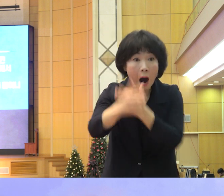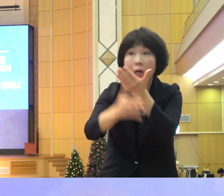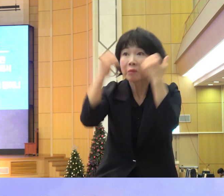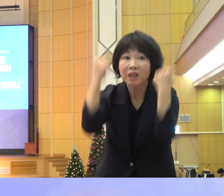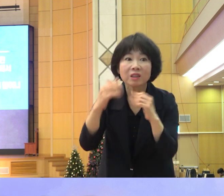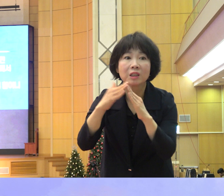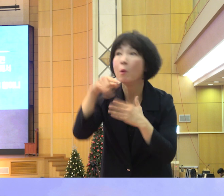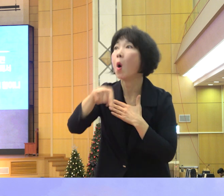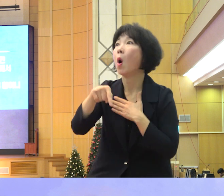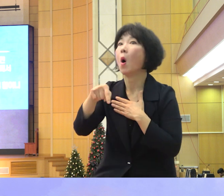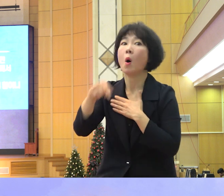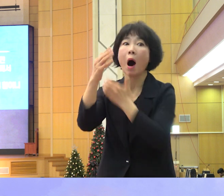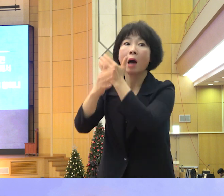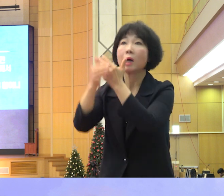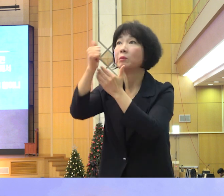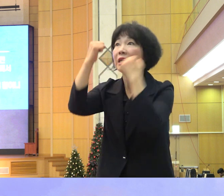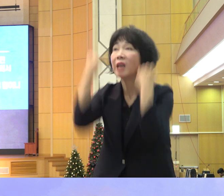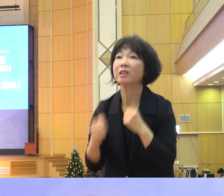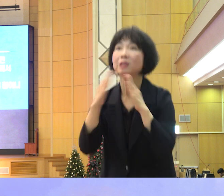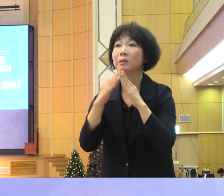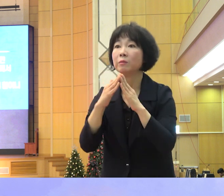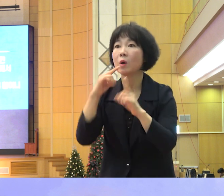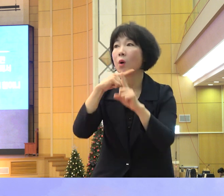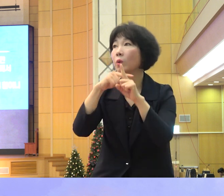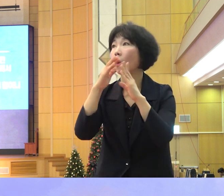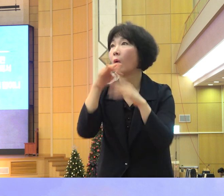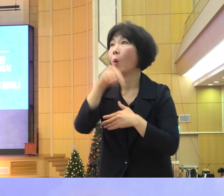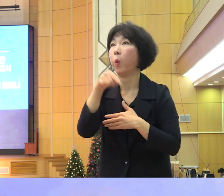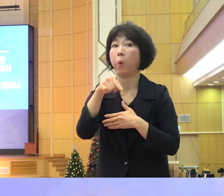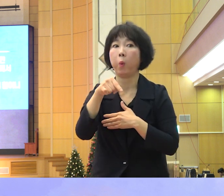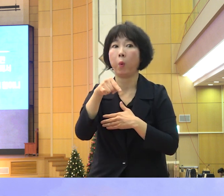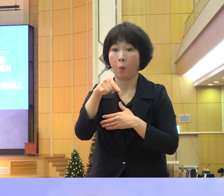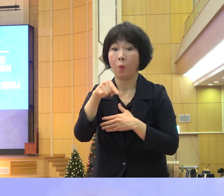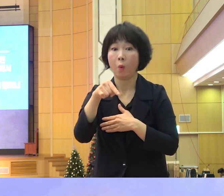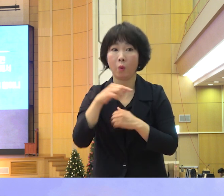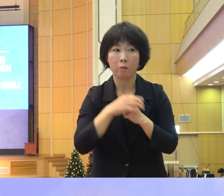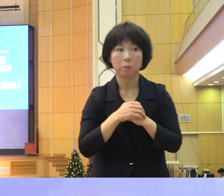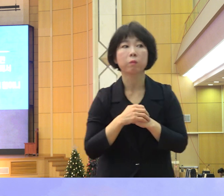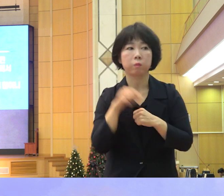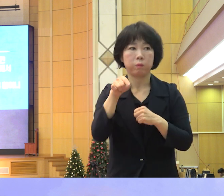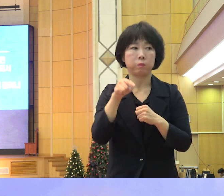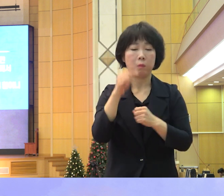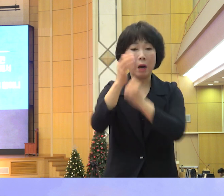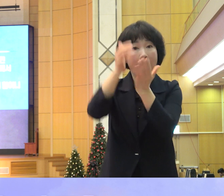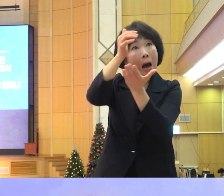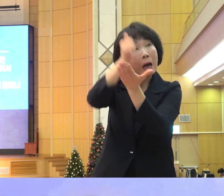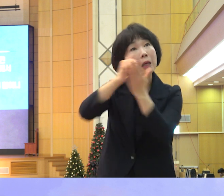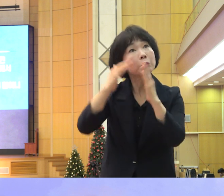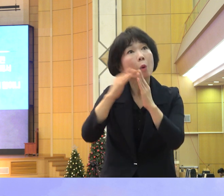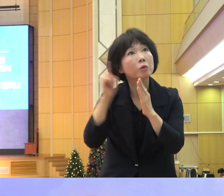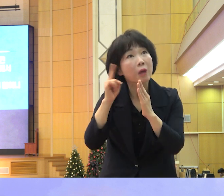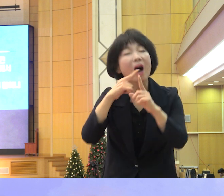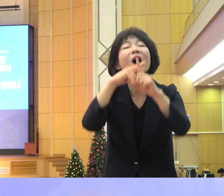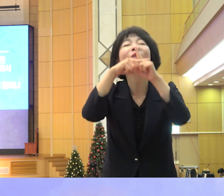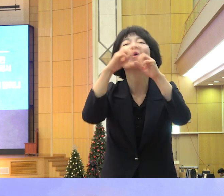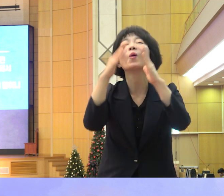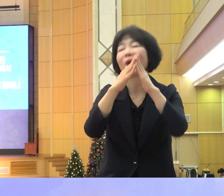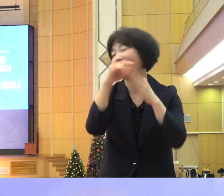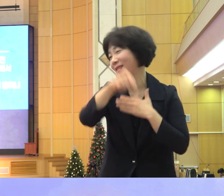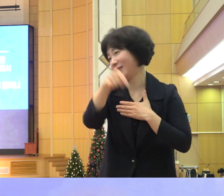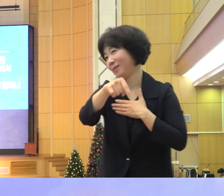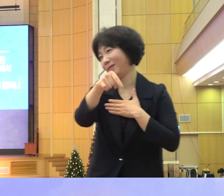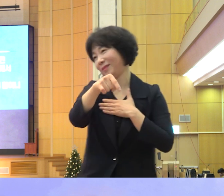거든, 육신적인 집은 가정을 말하는 거예요. 근데 여기서 말하는 하나님의 집이니까 교회를 말하는